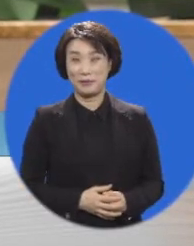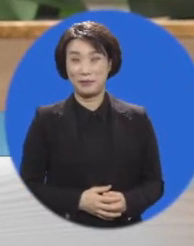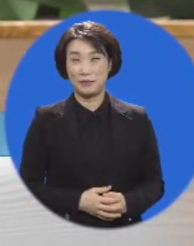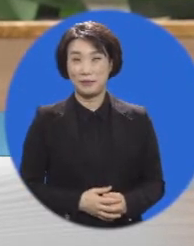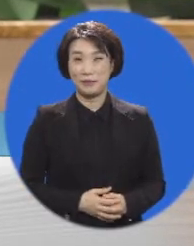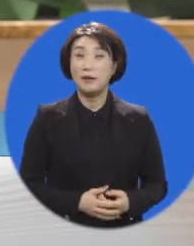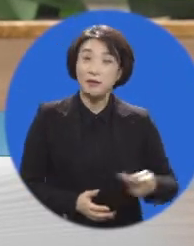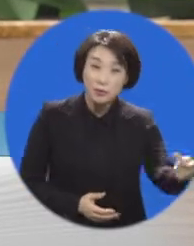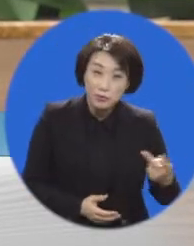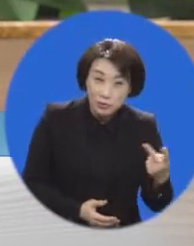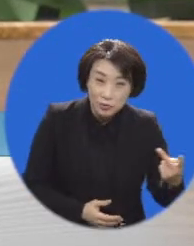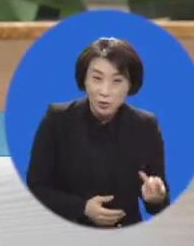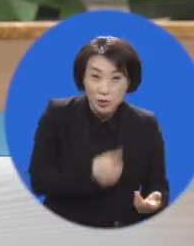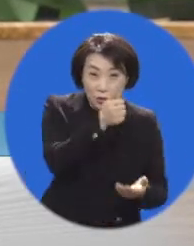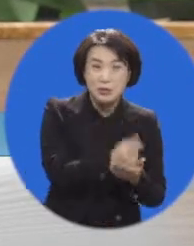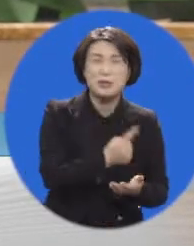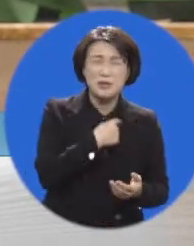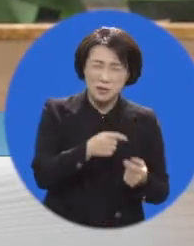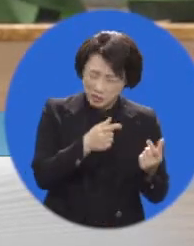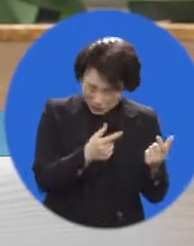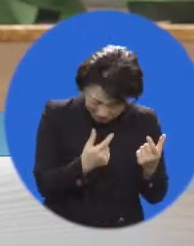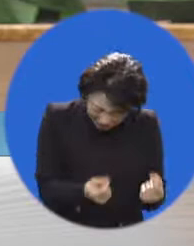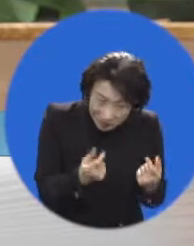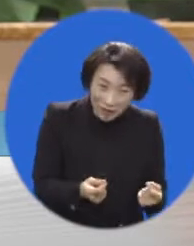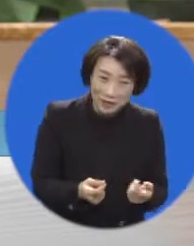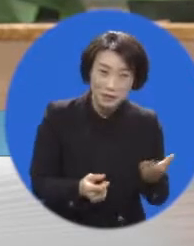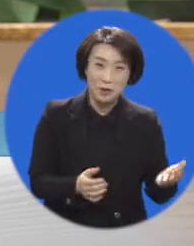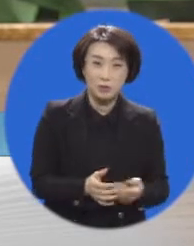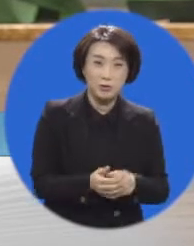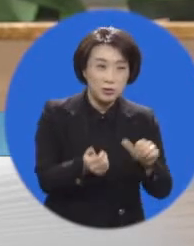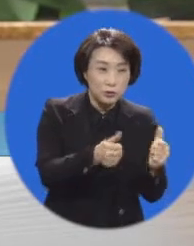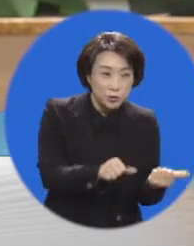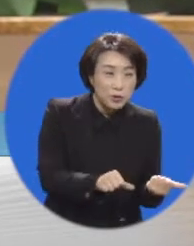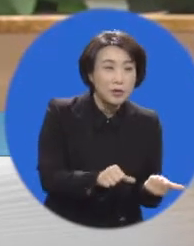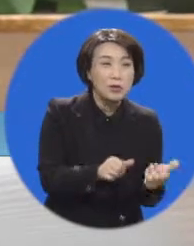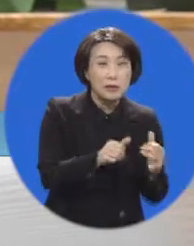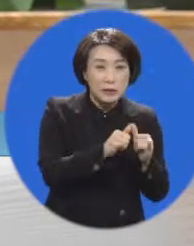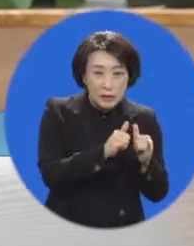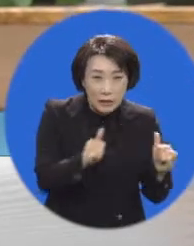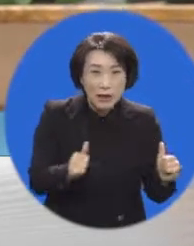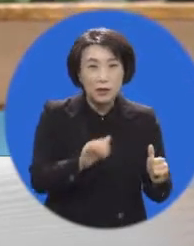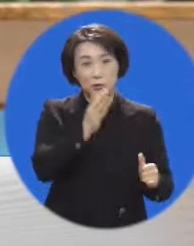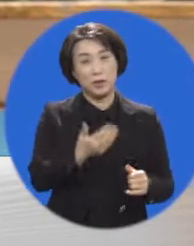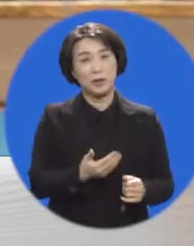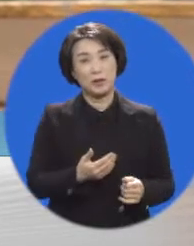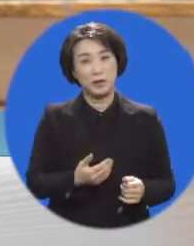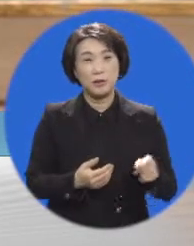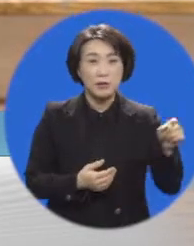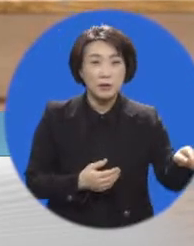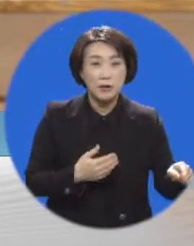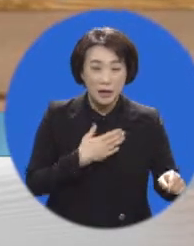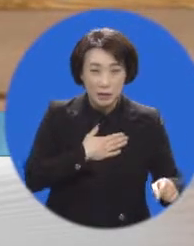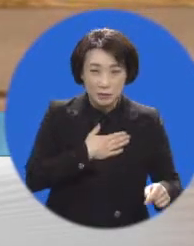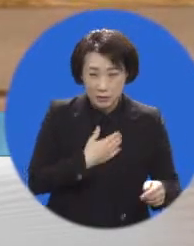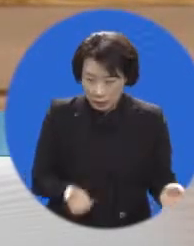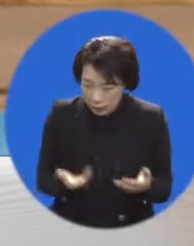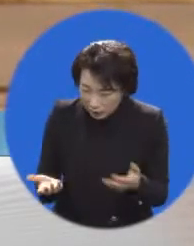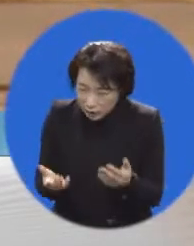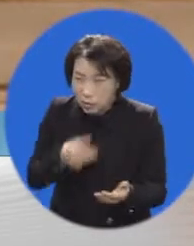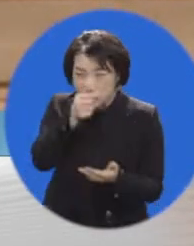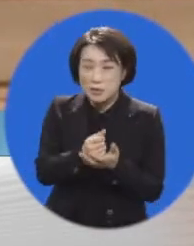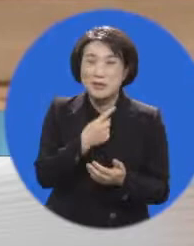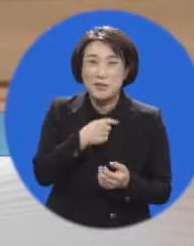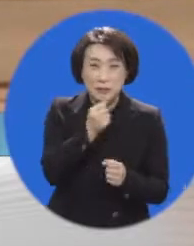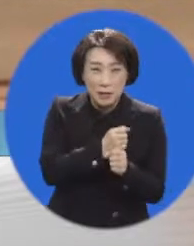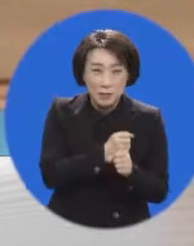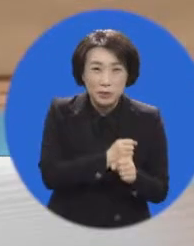둘이 똑같이 죄에 매여 죽을 인생 만들려고 상대방 감정 부추겨서 죄짓게